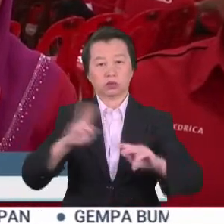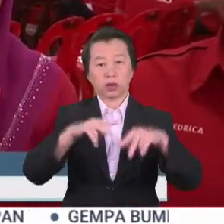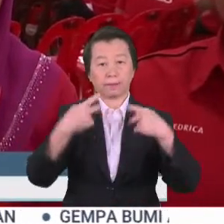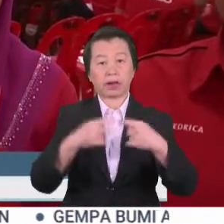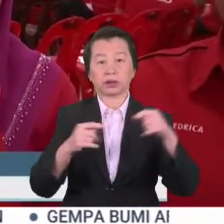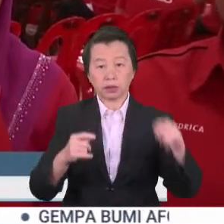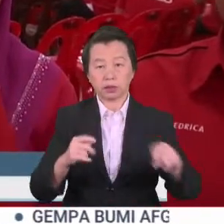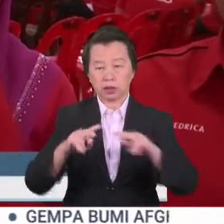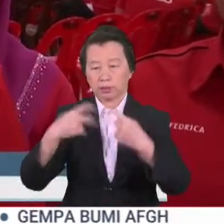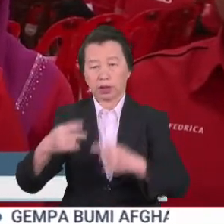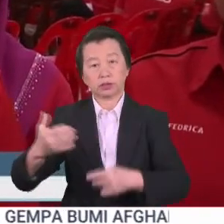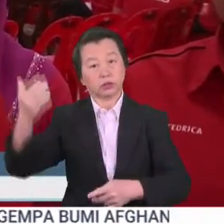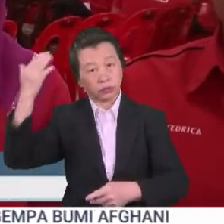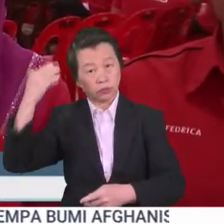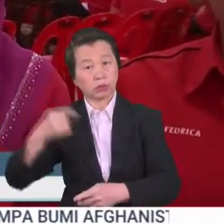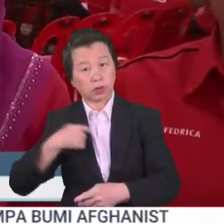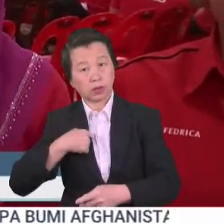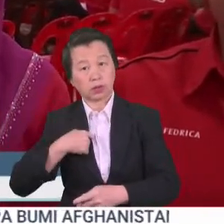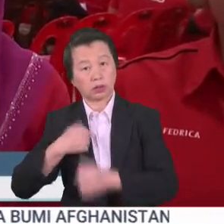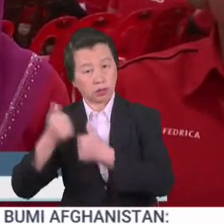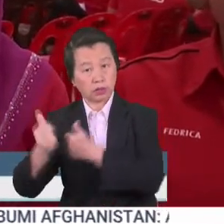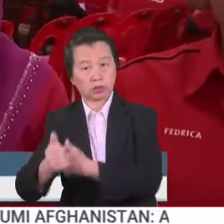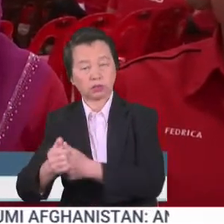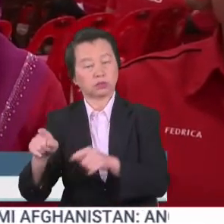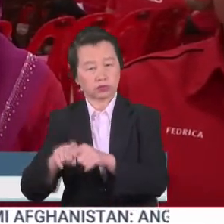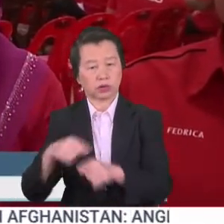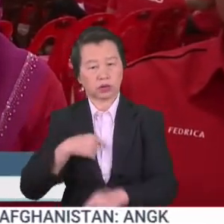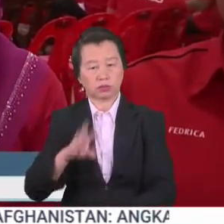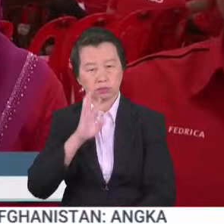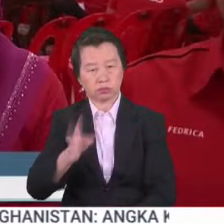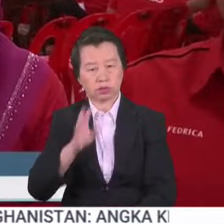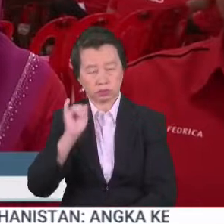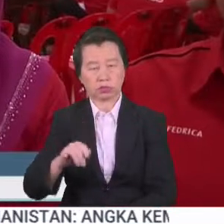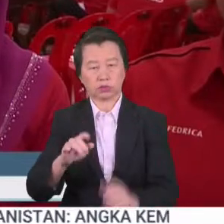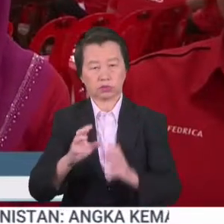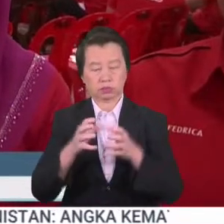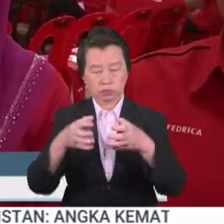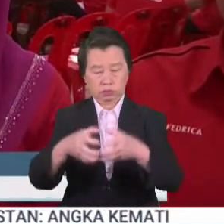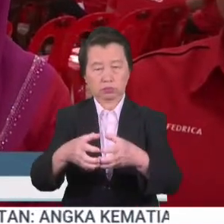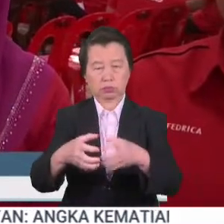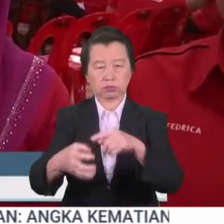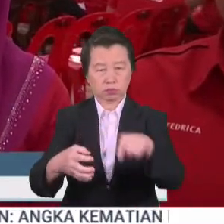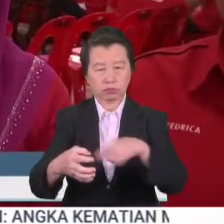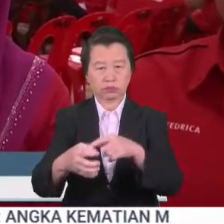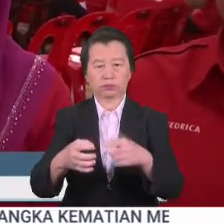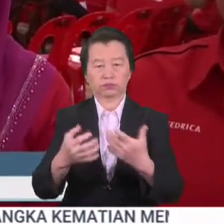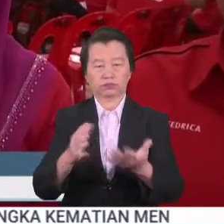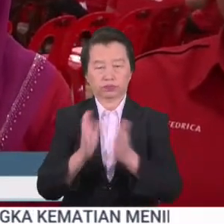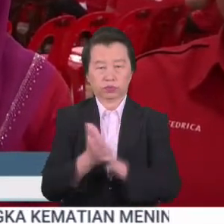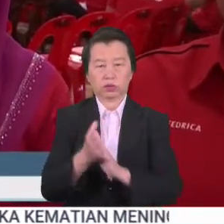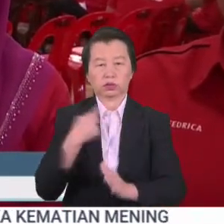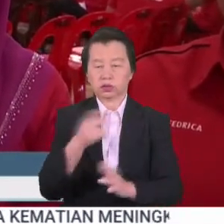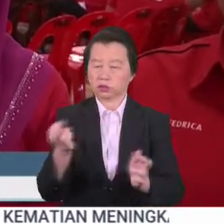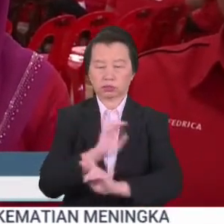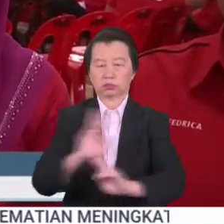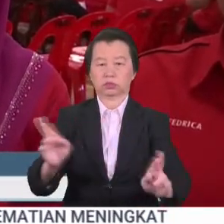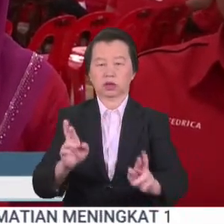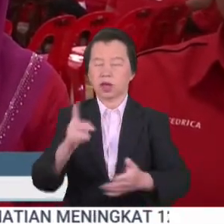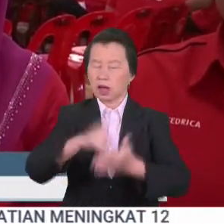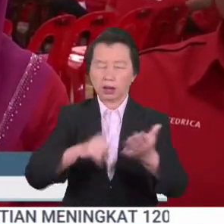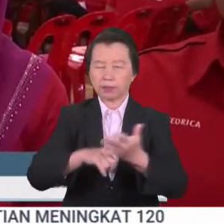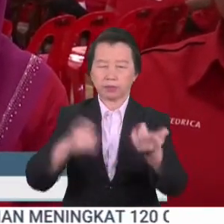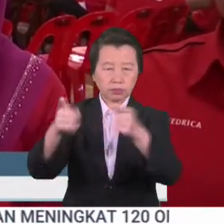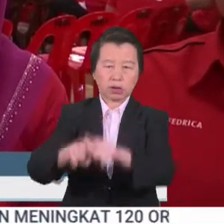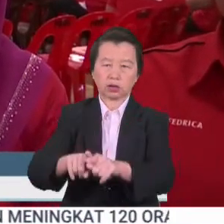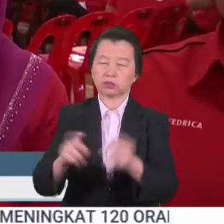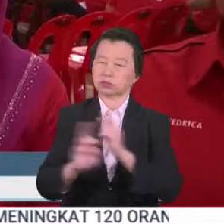saja parti-parti dulu yang saya ikuti pun memang saya tekankan kepada jendera supaya kita bersiapsiaga apa pun